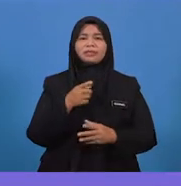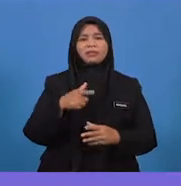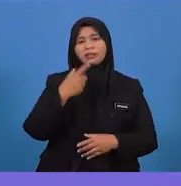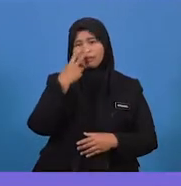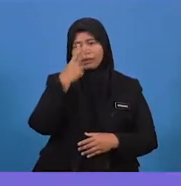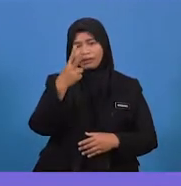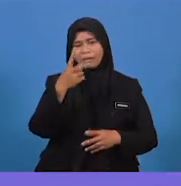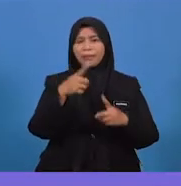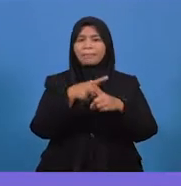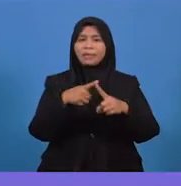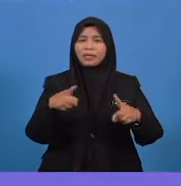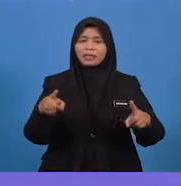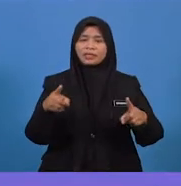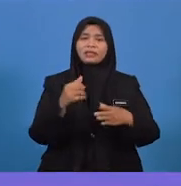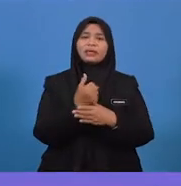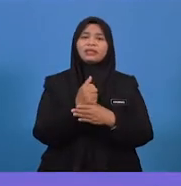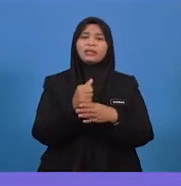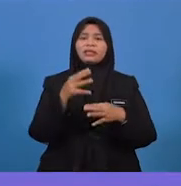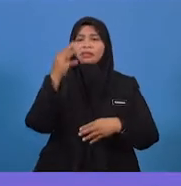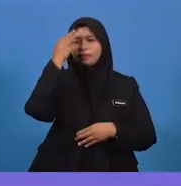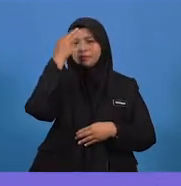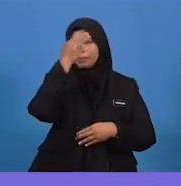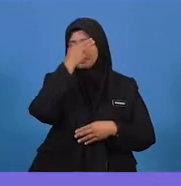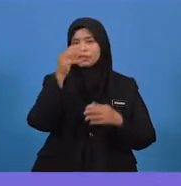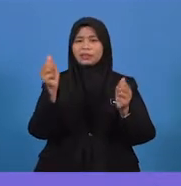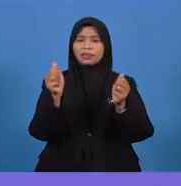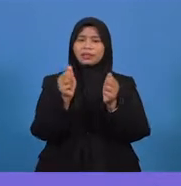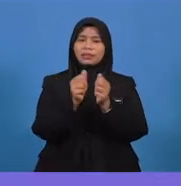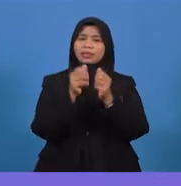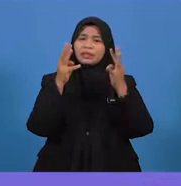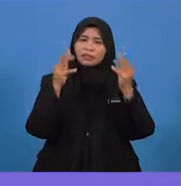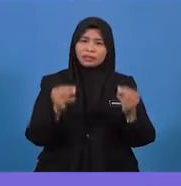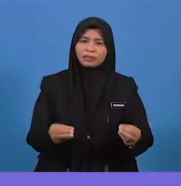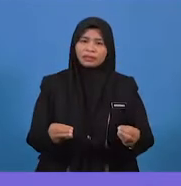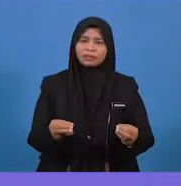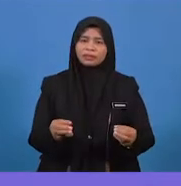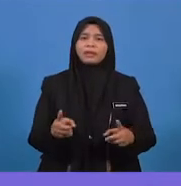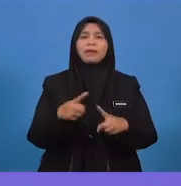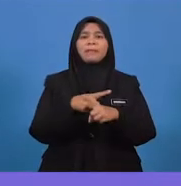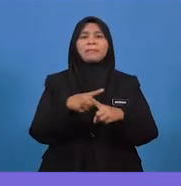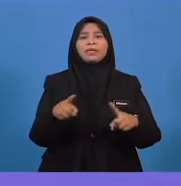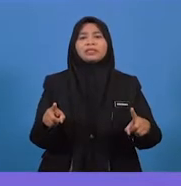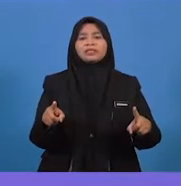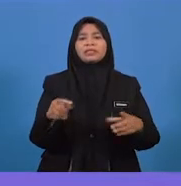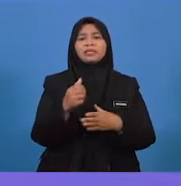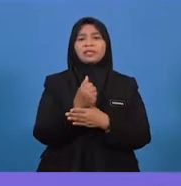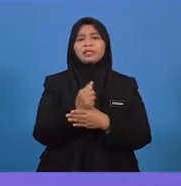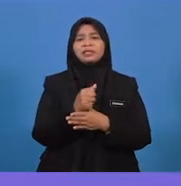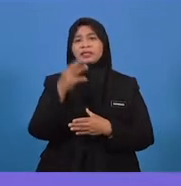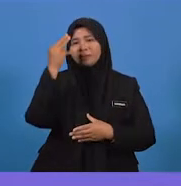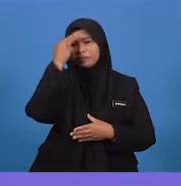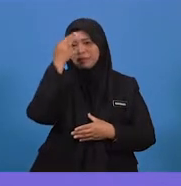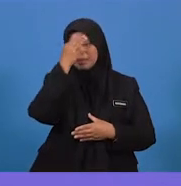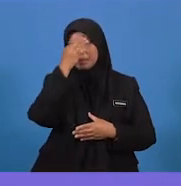pula perbezaan antara malaikat dengan manusia. Perbezaan antara